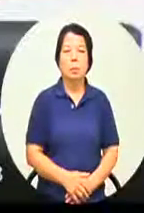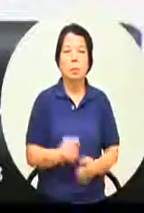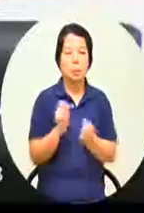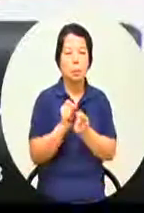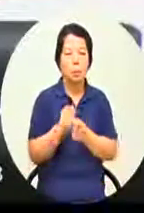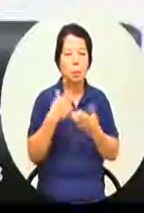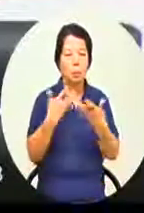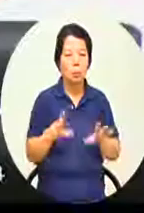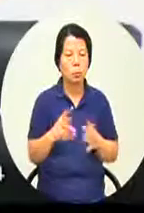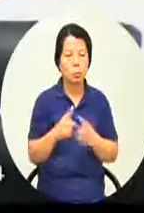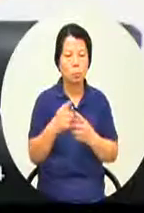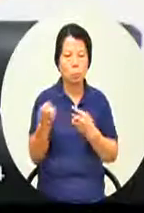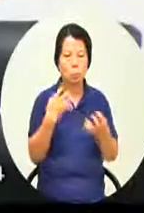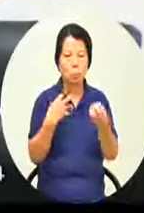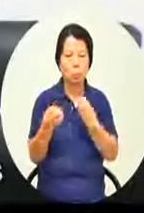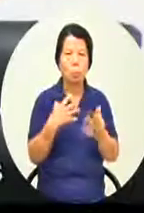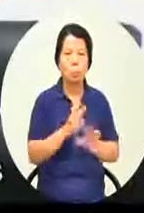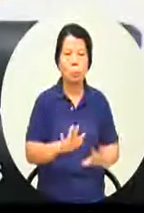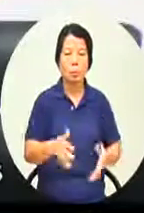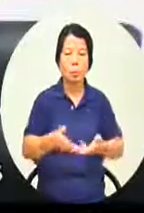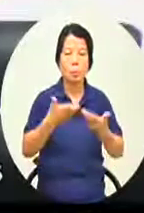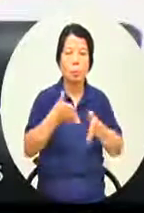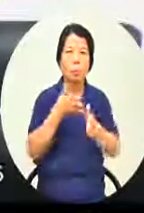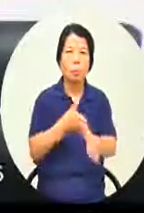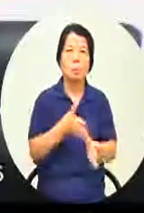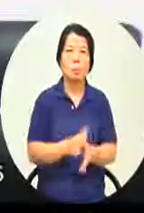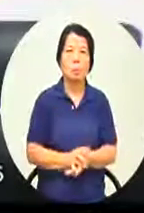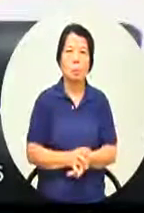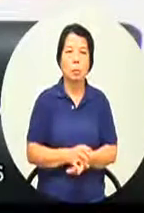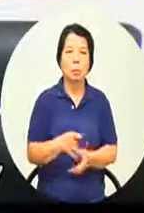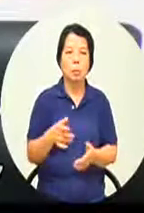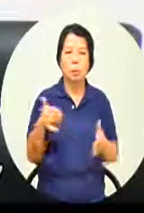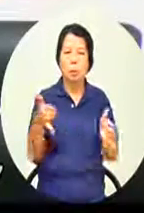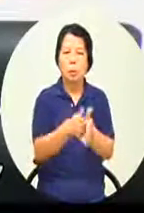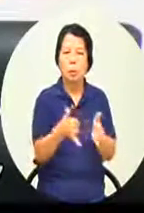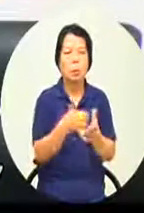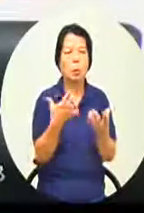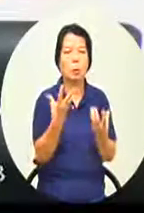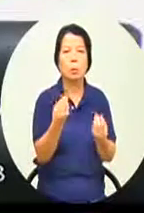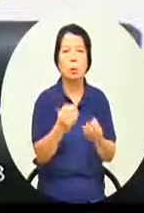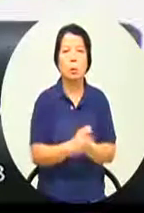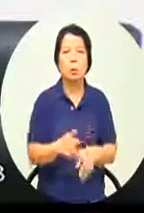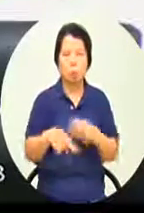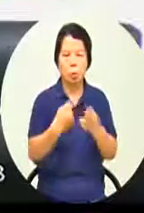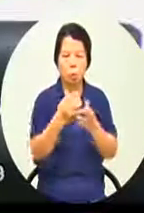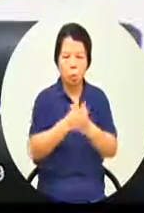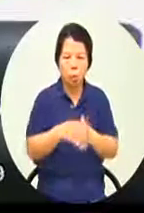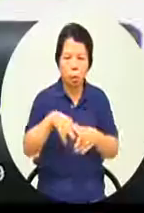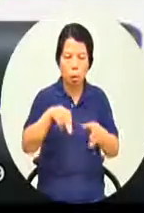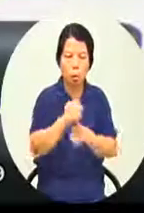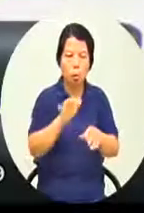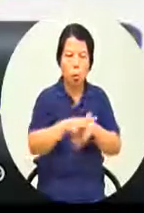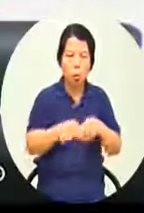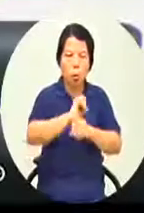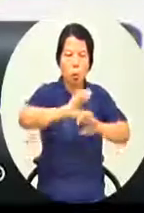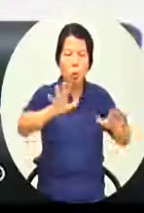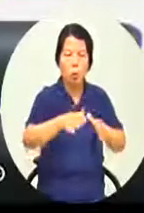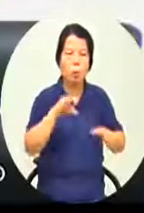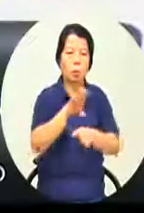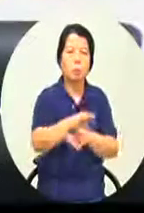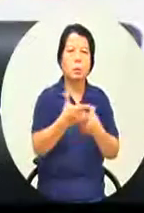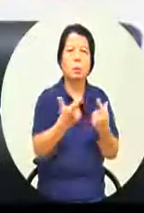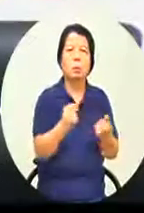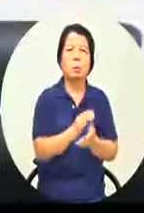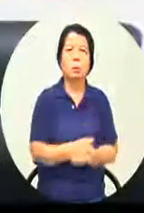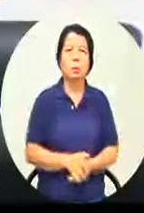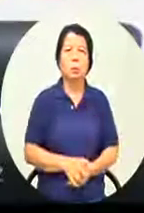跟本席反映哦，好像我们的轻轨啊，他说都没有看到人，好像他变成一个行动广告车了。我给你时间把相关所有资料提供给